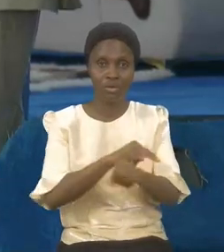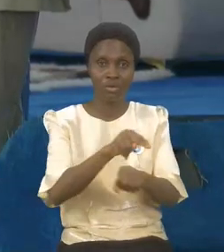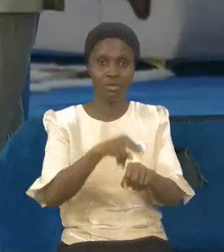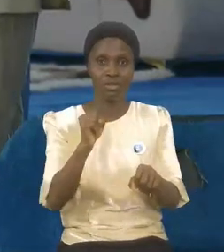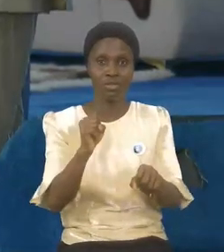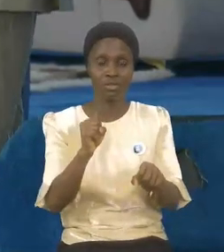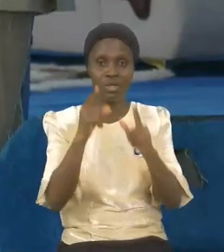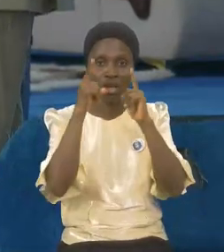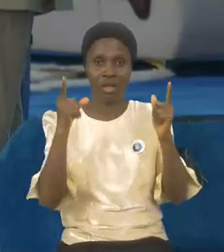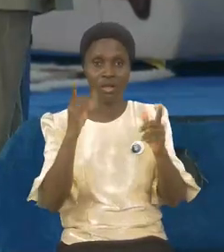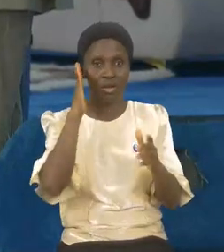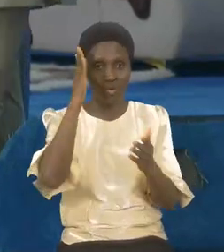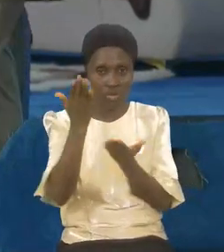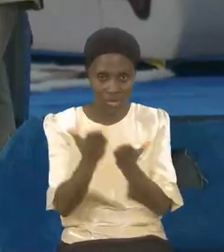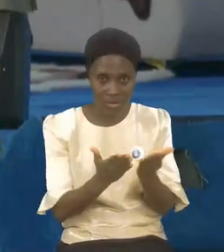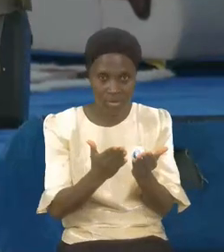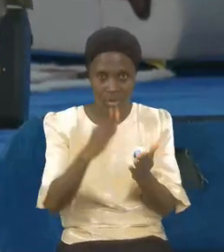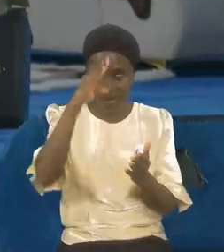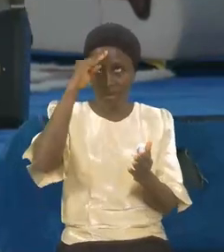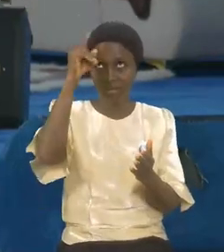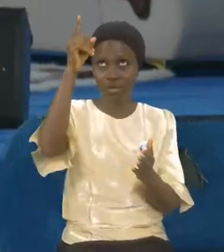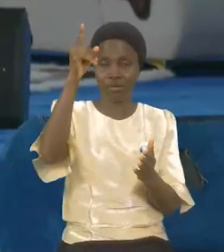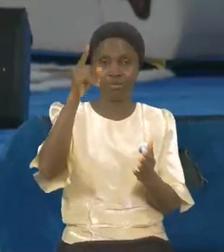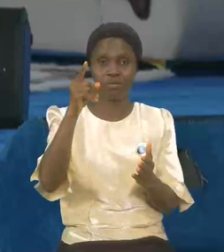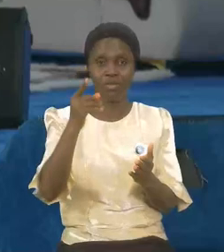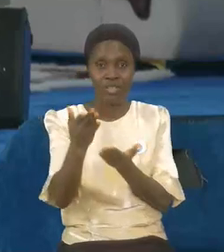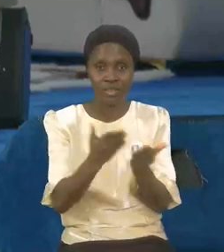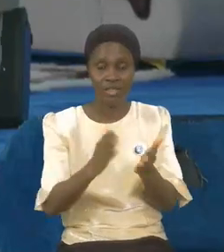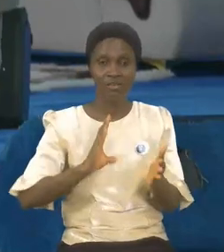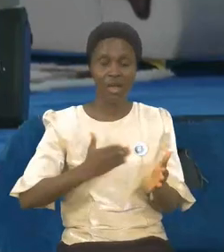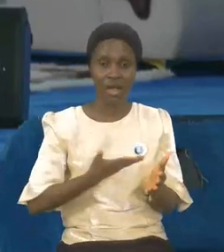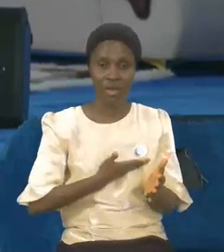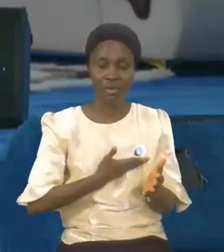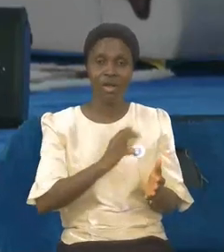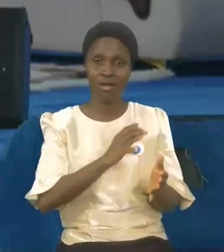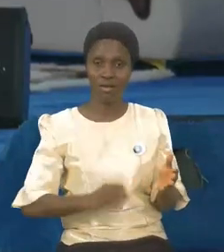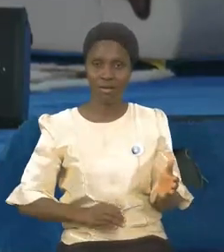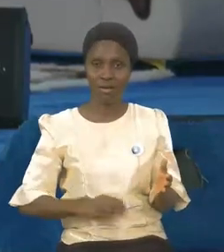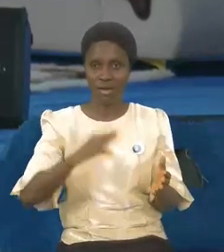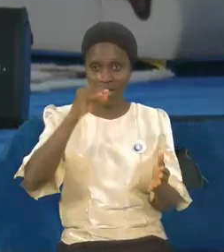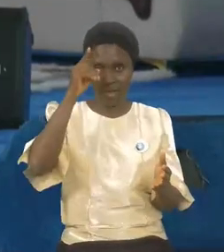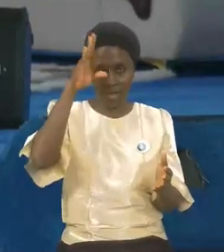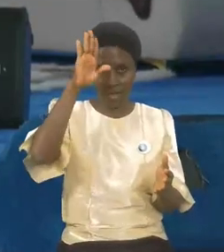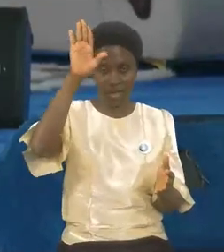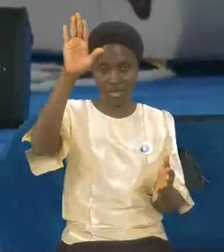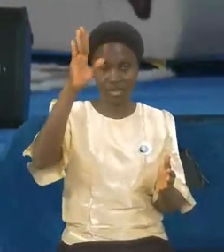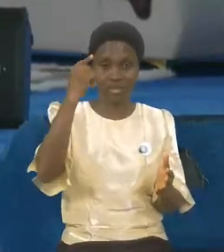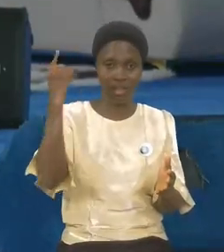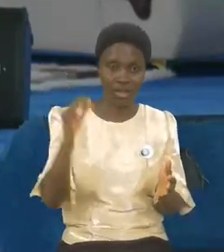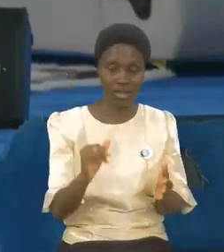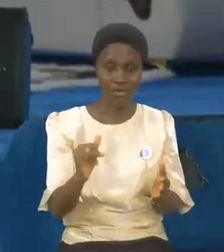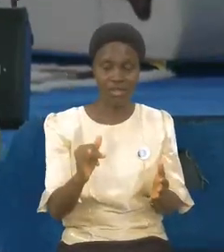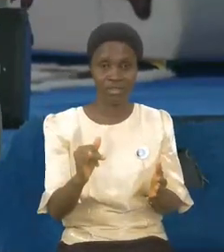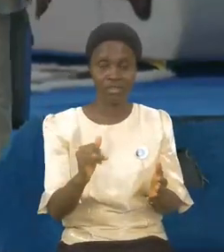les peuples, les nations et les hommes de toutes langues le servirent notre Christ.